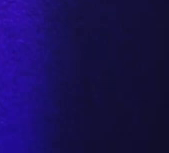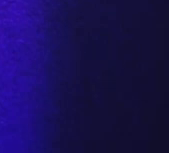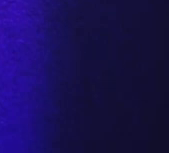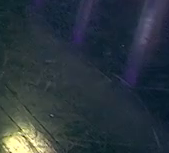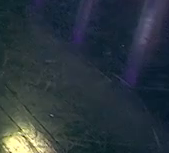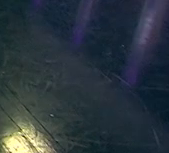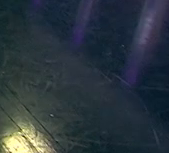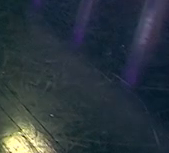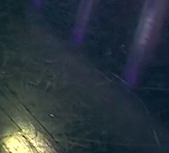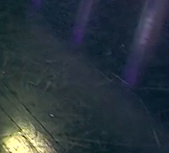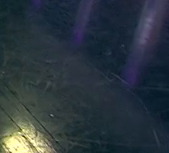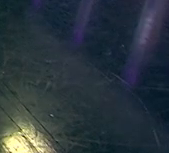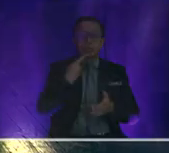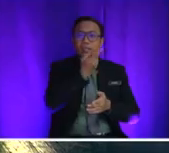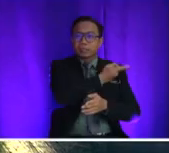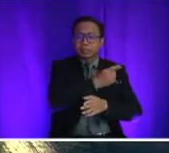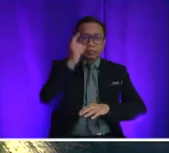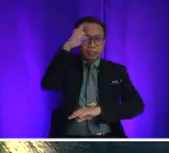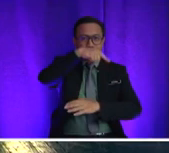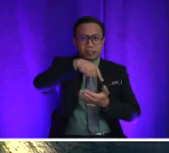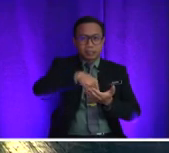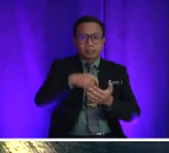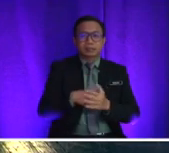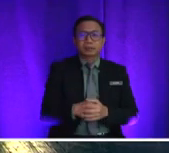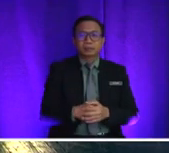dulu murid-murid kita pada hari ini boleh boleh